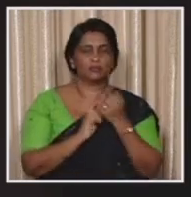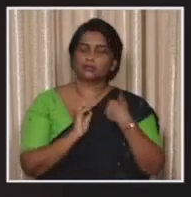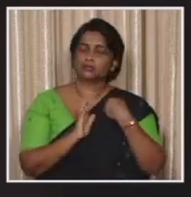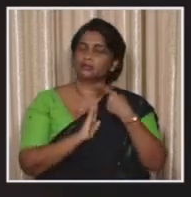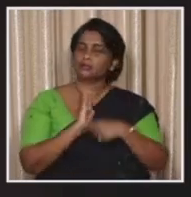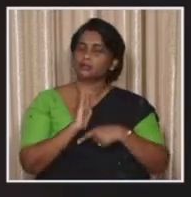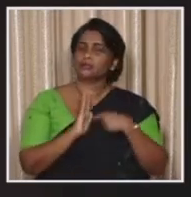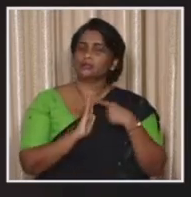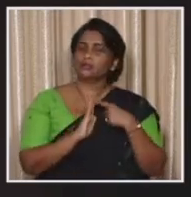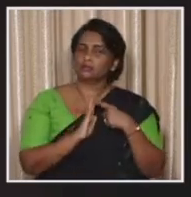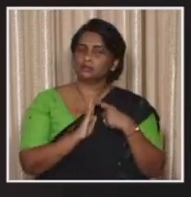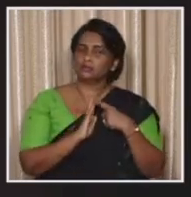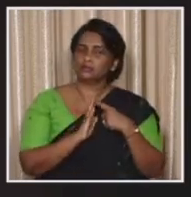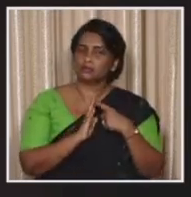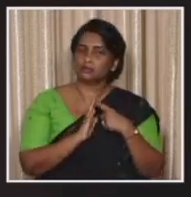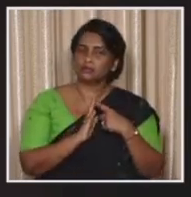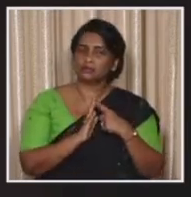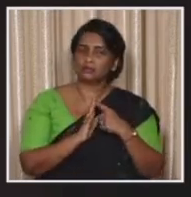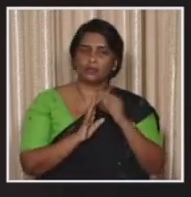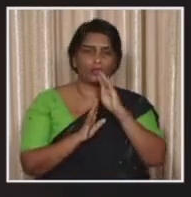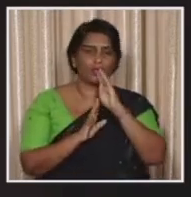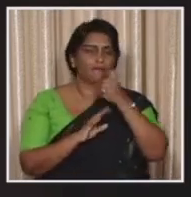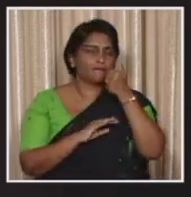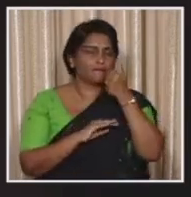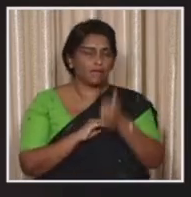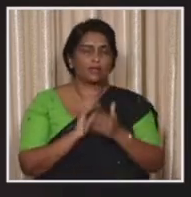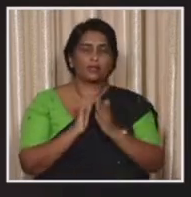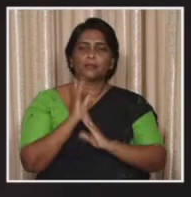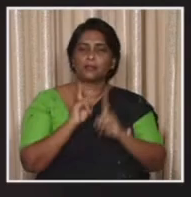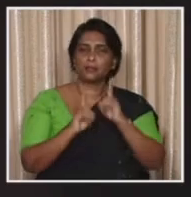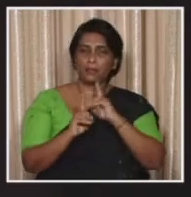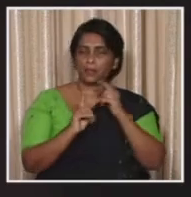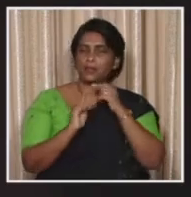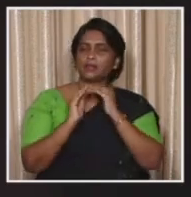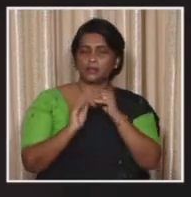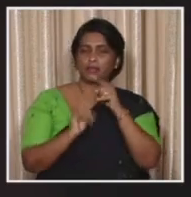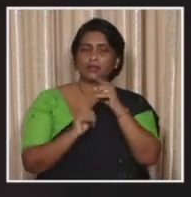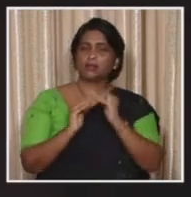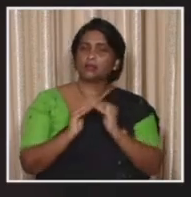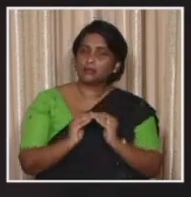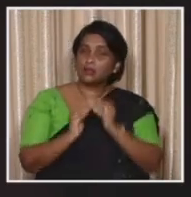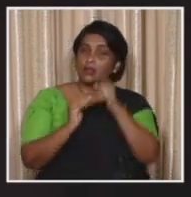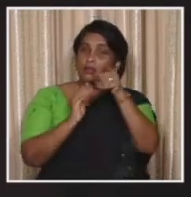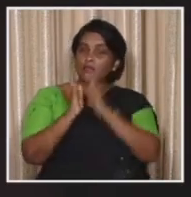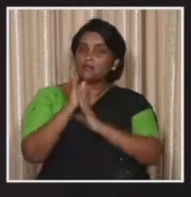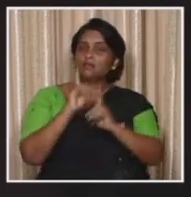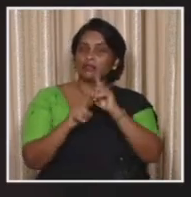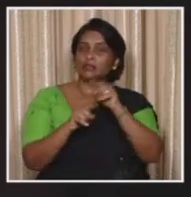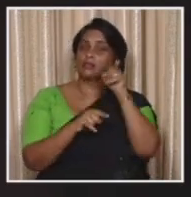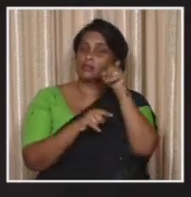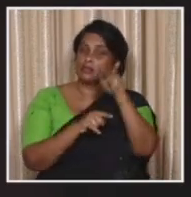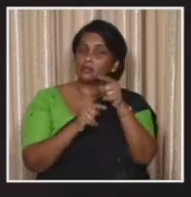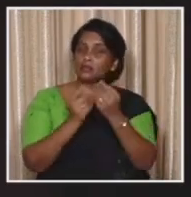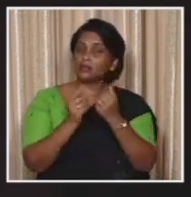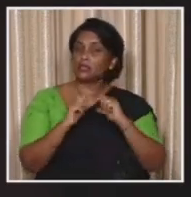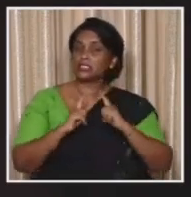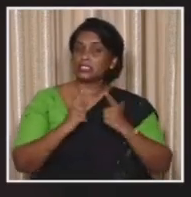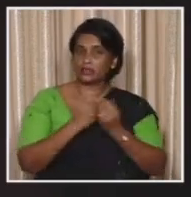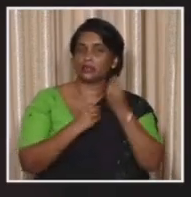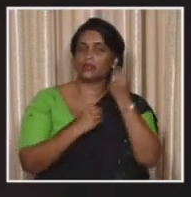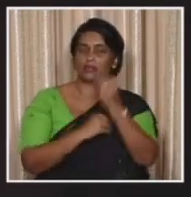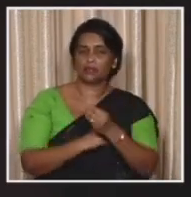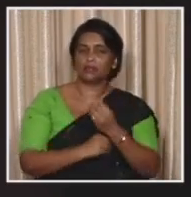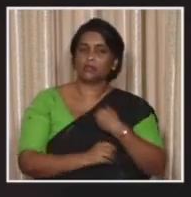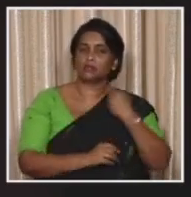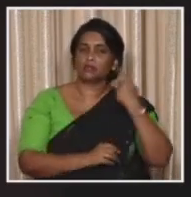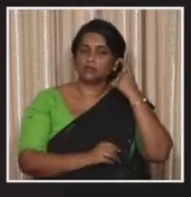රටේ ඉතාම වැදගත් අමාත්‍යංශයක් මේ රට ගොඩ යනවා නම් තියෙන්නේ ඔබතුමාගේ අමාත්‍යංශයට ඔබතුමා දෙන ජීවිතයක් මම සතුටු වෙනවා